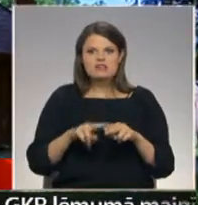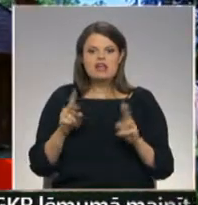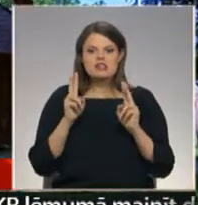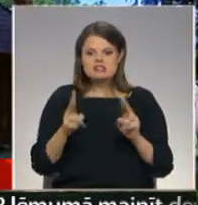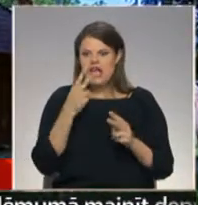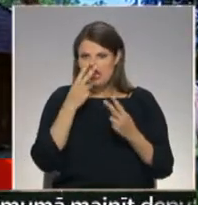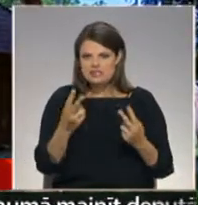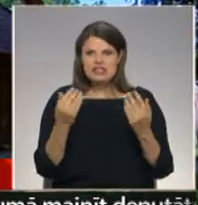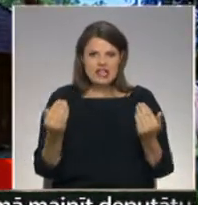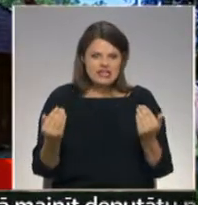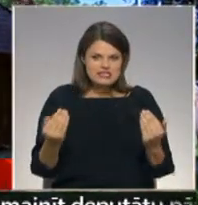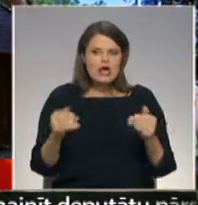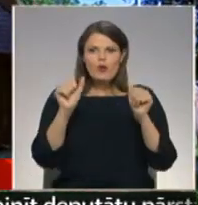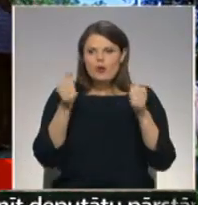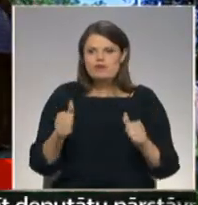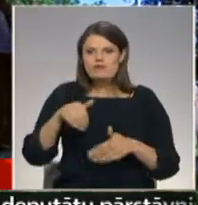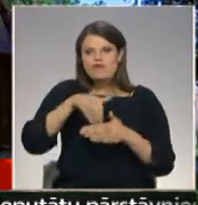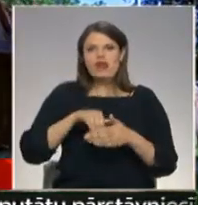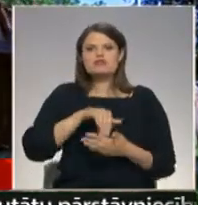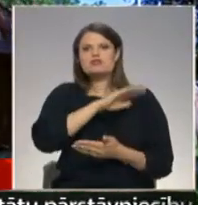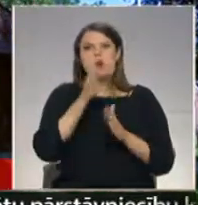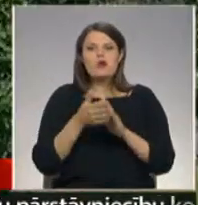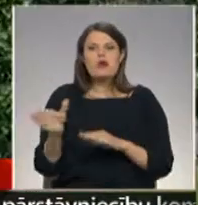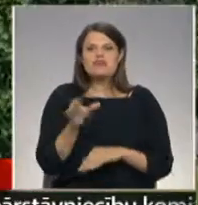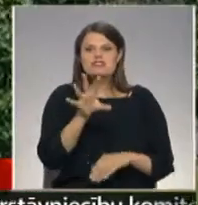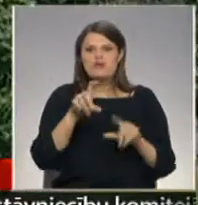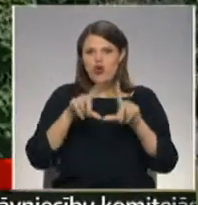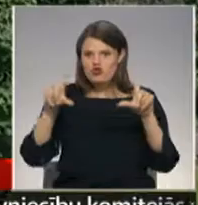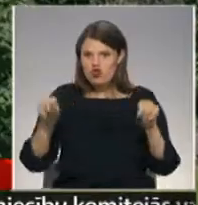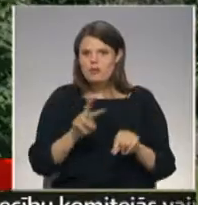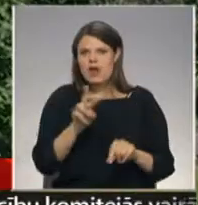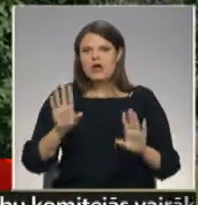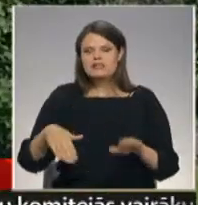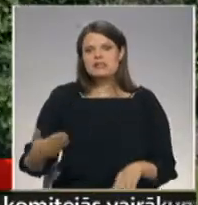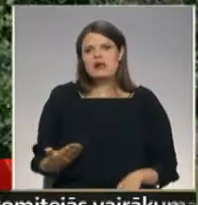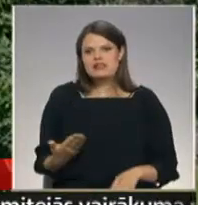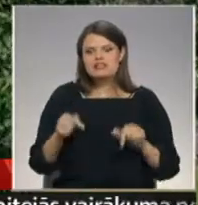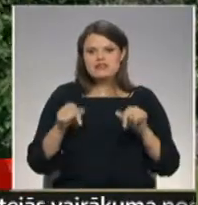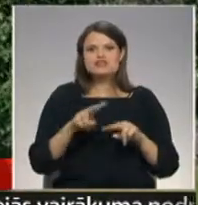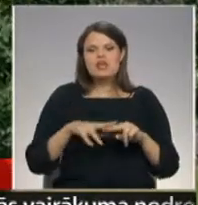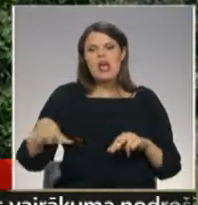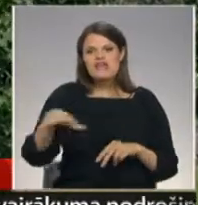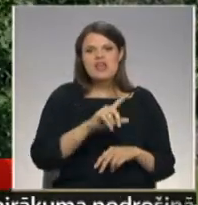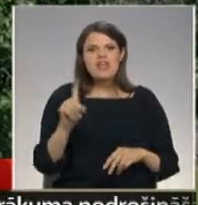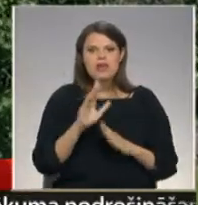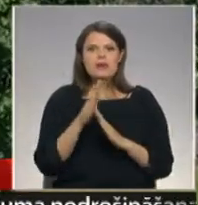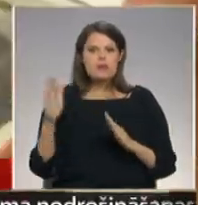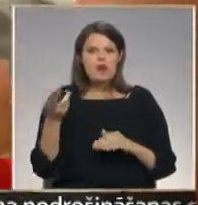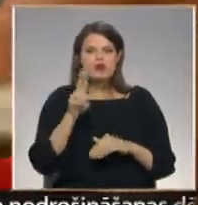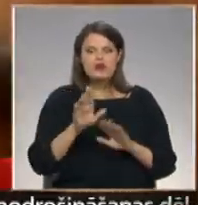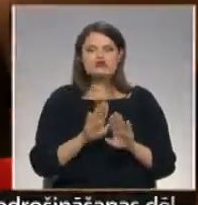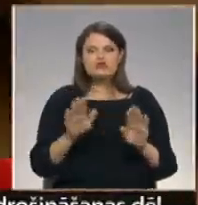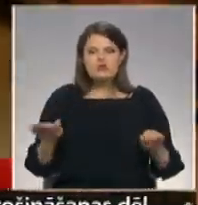tās izskatās tagad, un izveidot vēstures apkopojumu ar visām fotogrāfijām, kas par dzīvi Naukšēnos ir bibliotēkas un nu jau arī muzeja